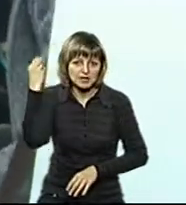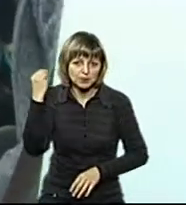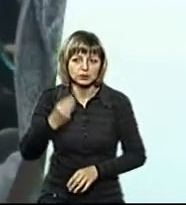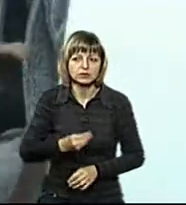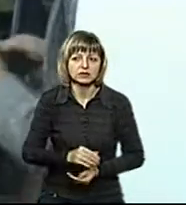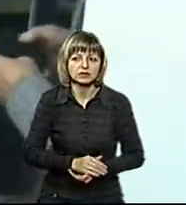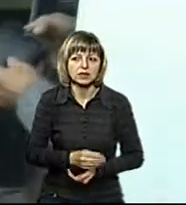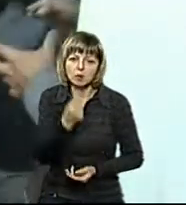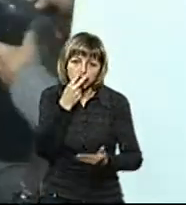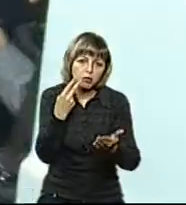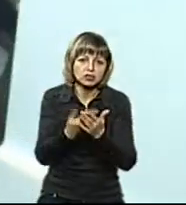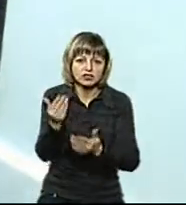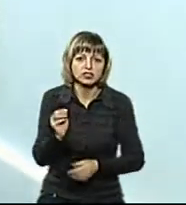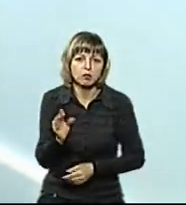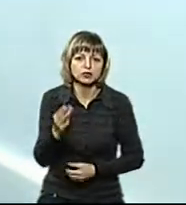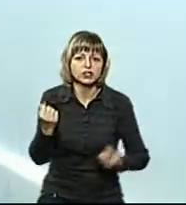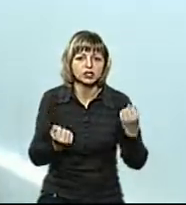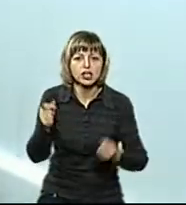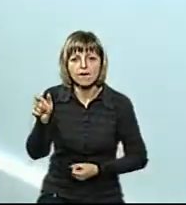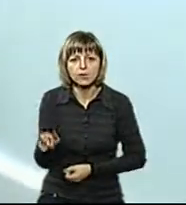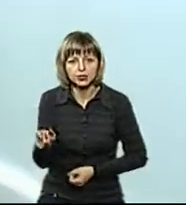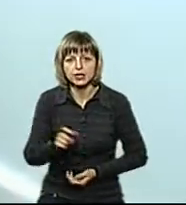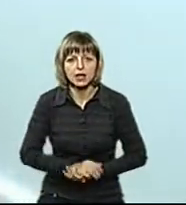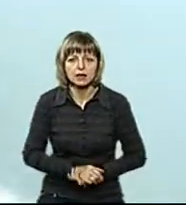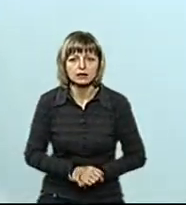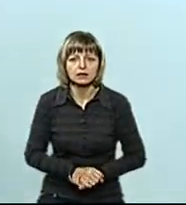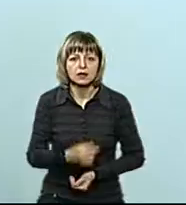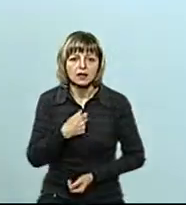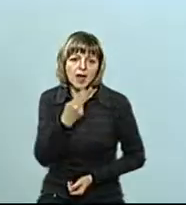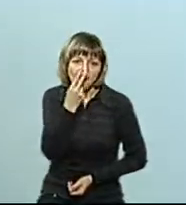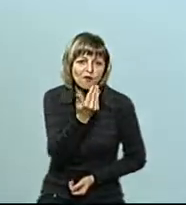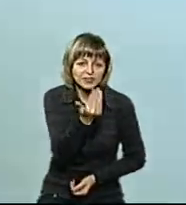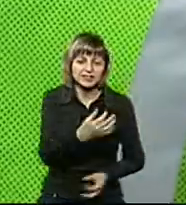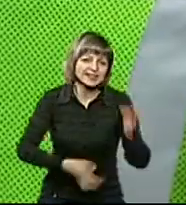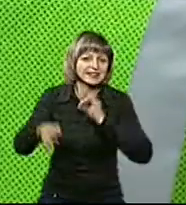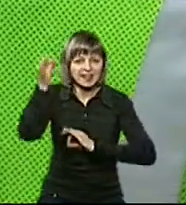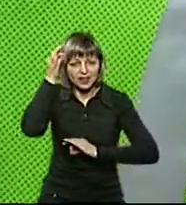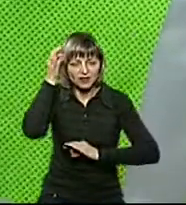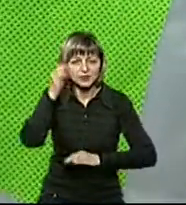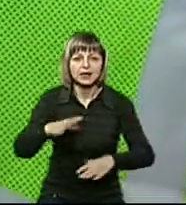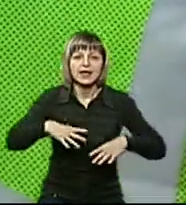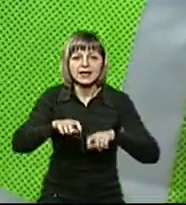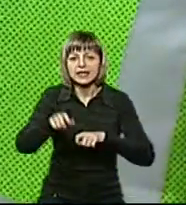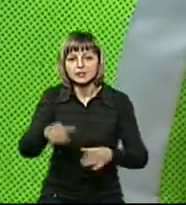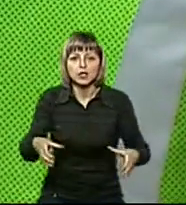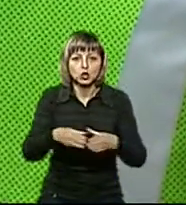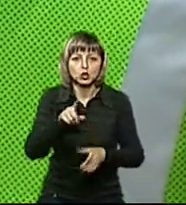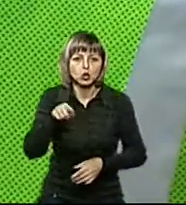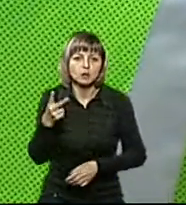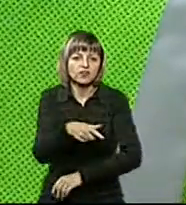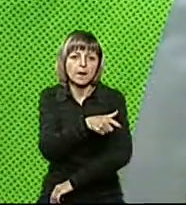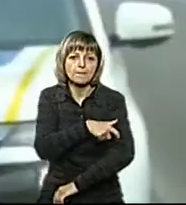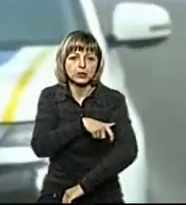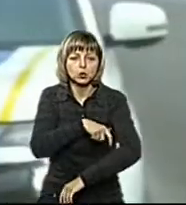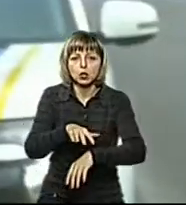Подивіть, будь ласка, ваше посвідчення водія, реєстраційні документи. Я знаю, бачите, я зараз побачив вас і згадав. Інспектор роти номер 2